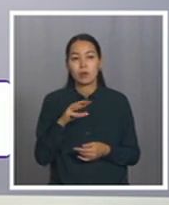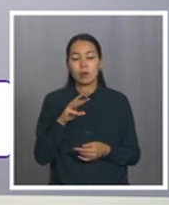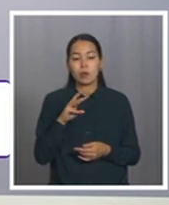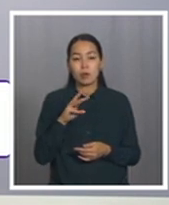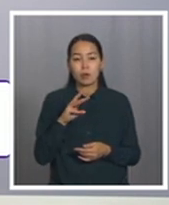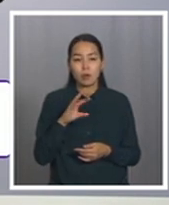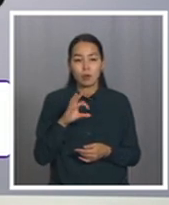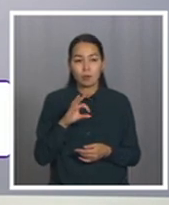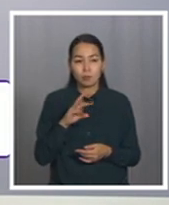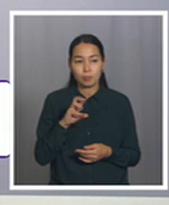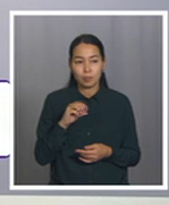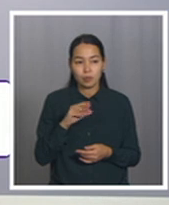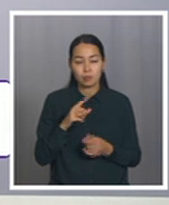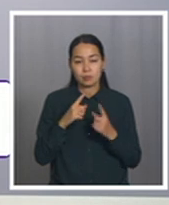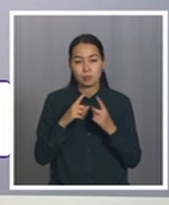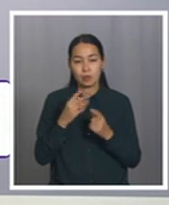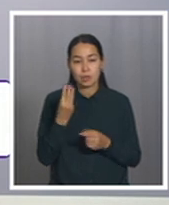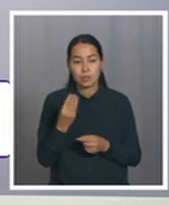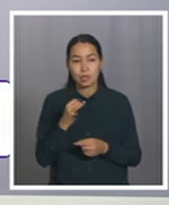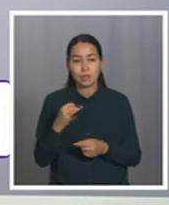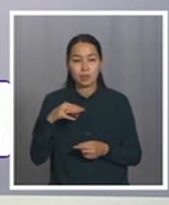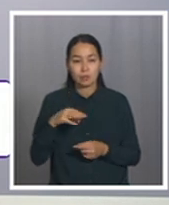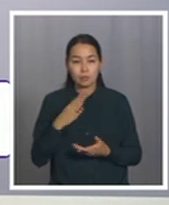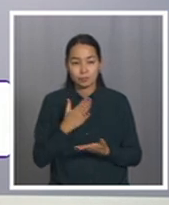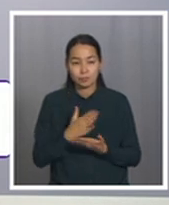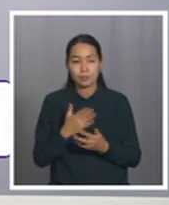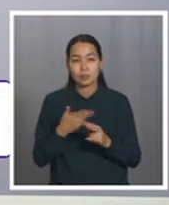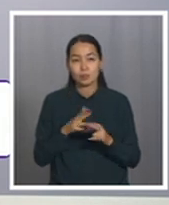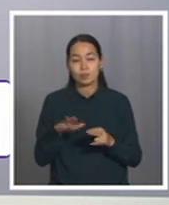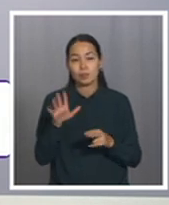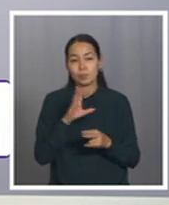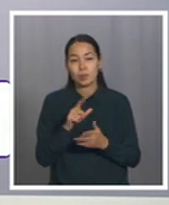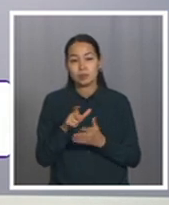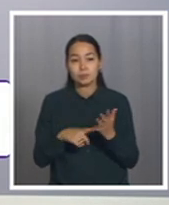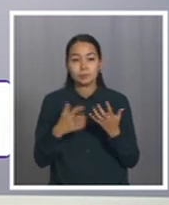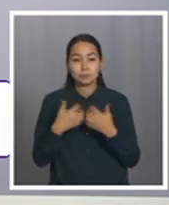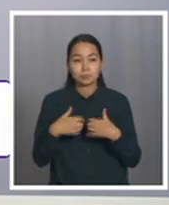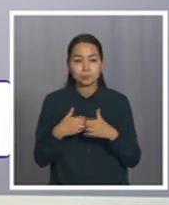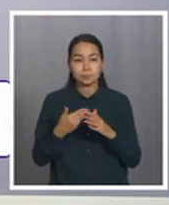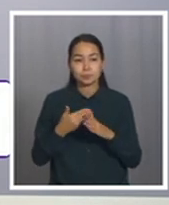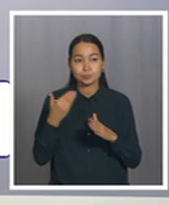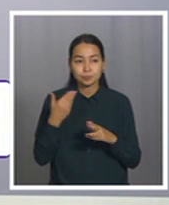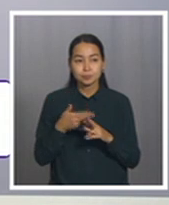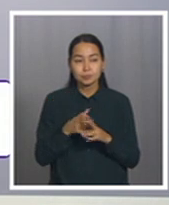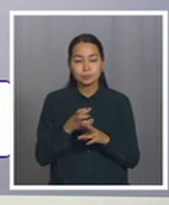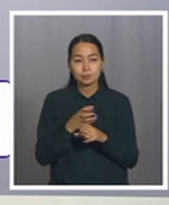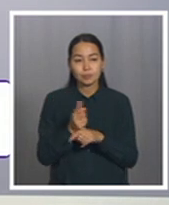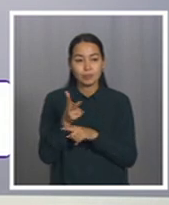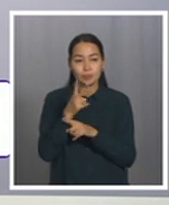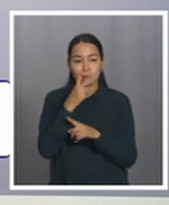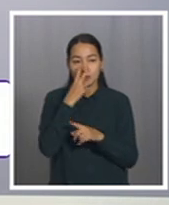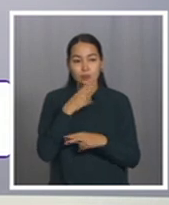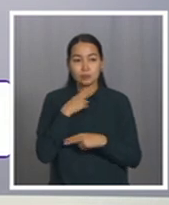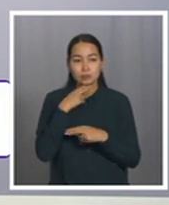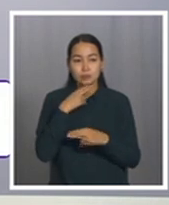t. Ары қарай осы теңдеуді ары қарай қарастырмастан бұрын осы қысқаша бір видеоға назар